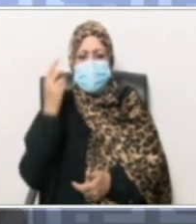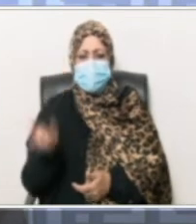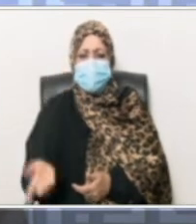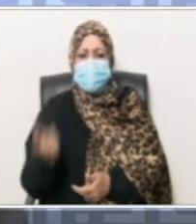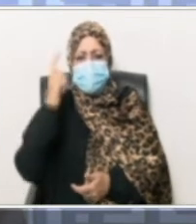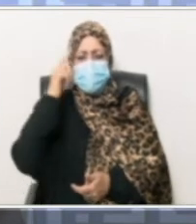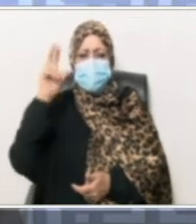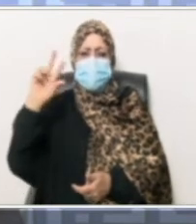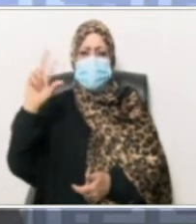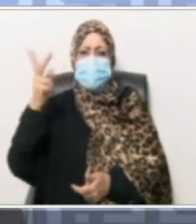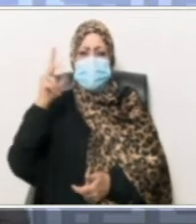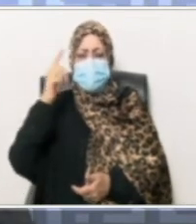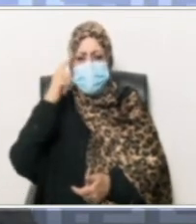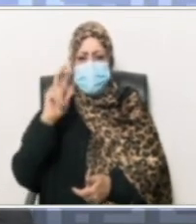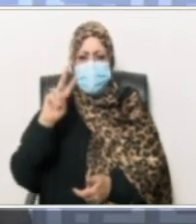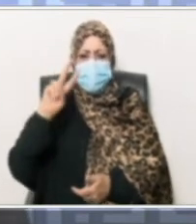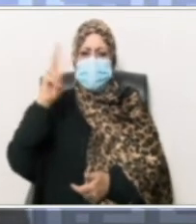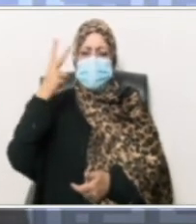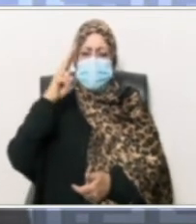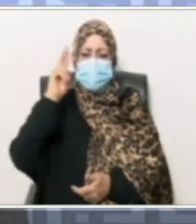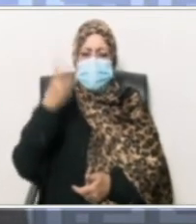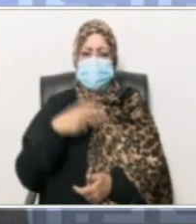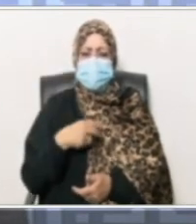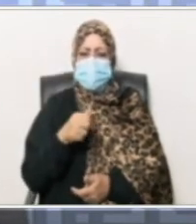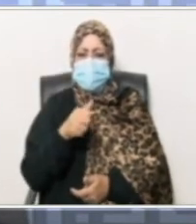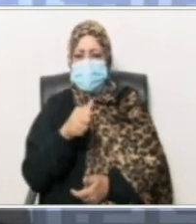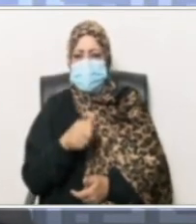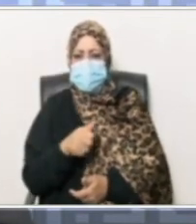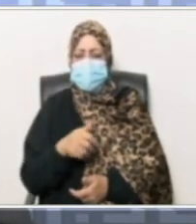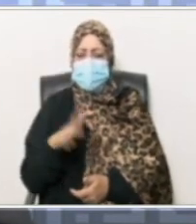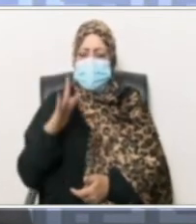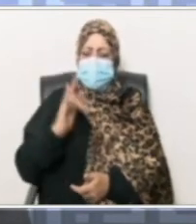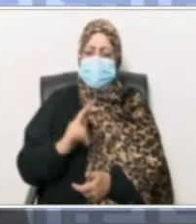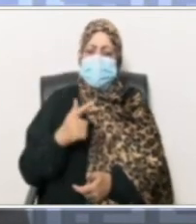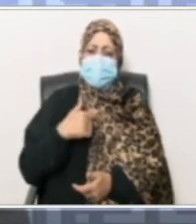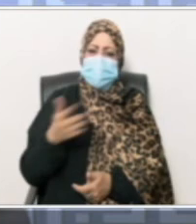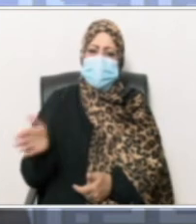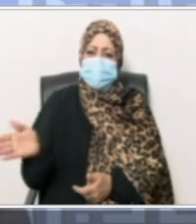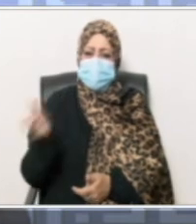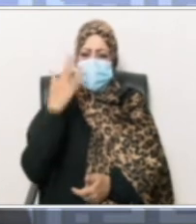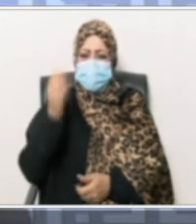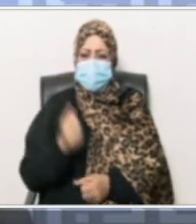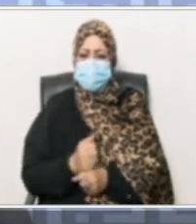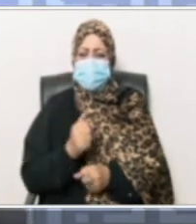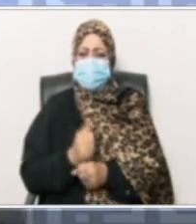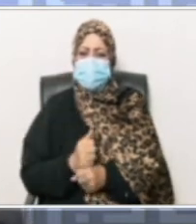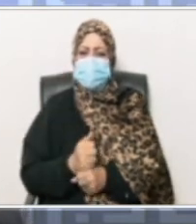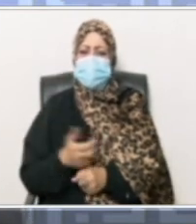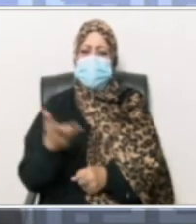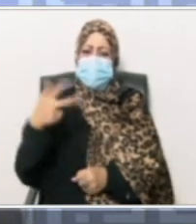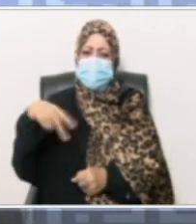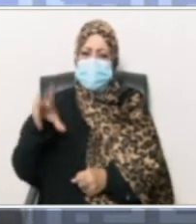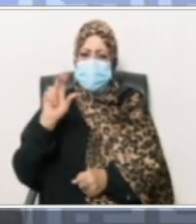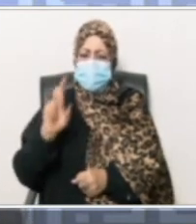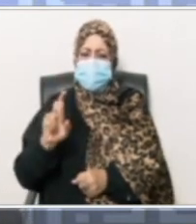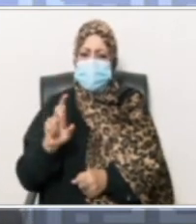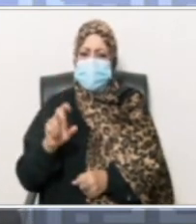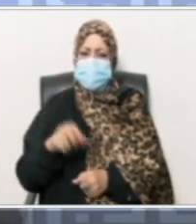والمتعطشين للكراسي، وقالوا لا، لابد تخرجوا من الشروق ولابد تخرجوا من الوطية من أجل